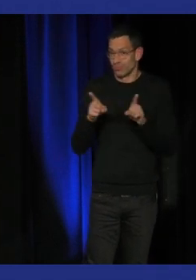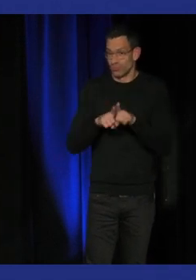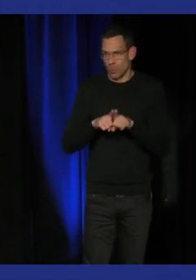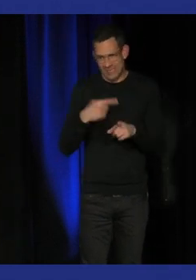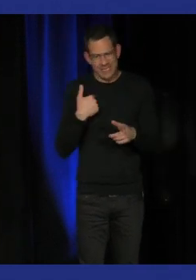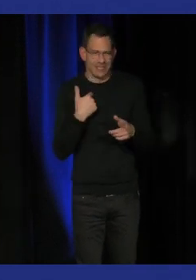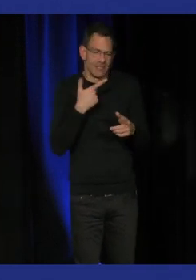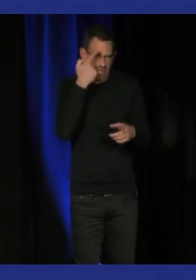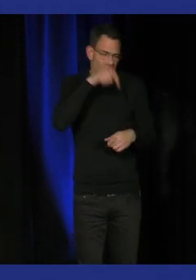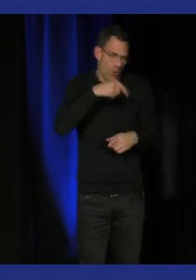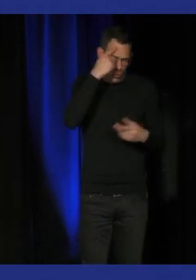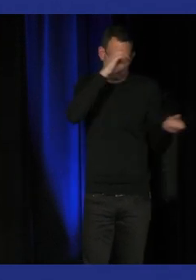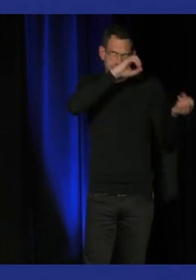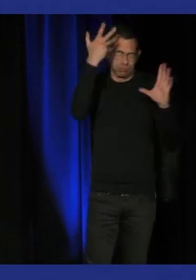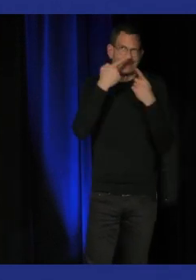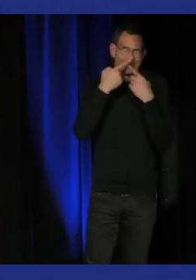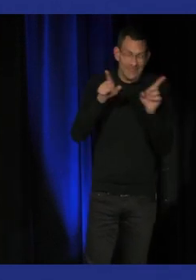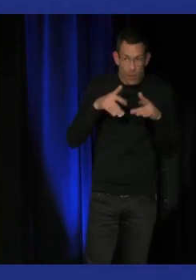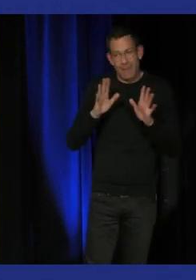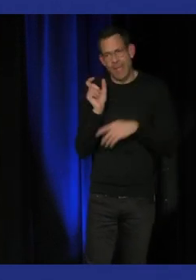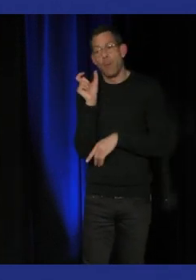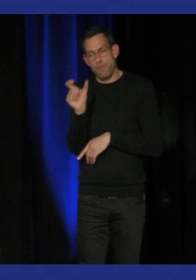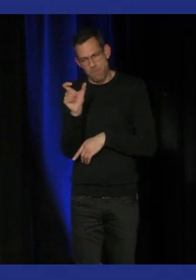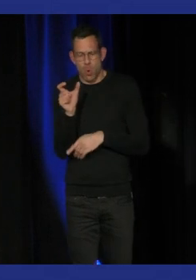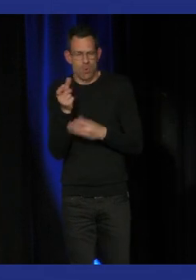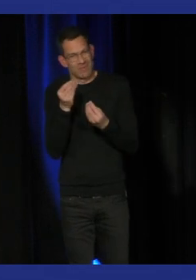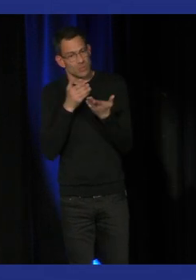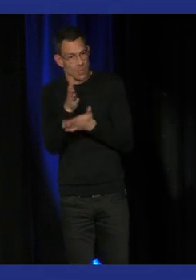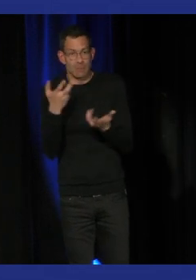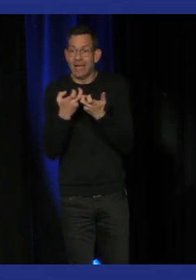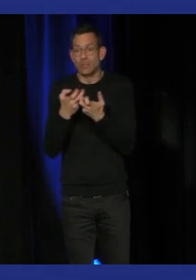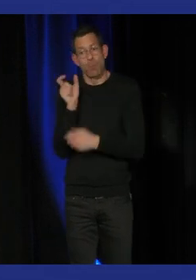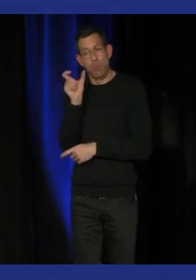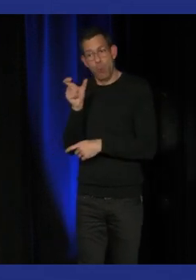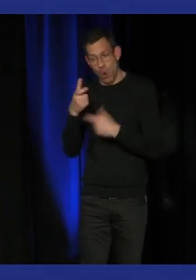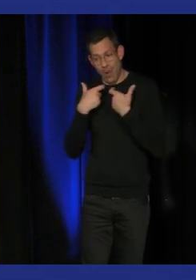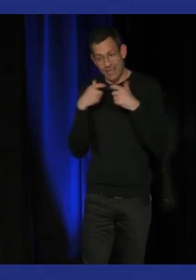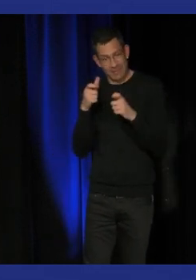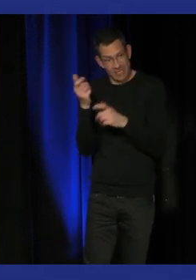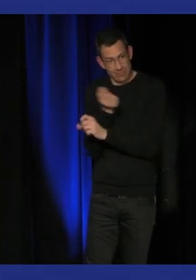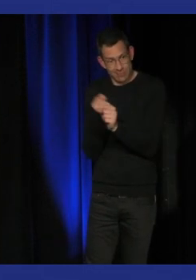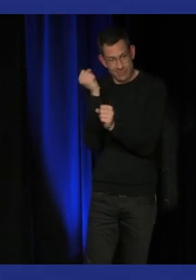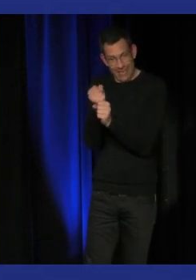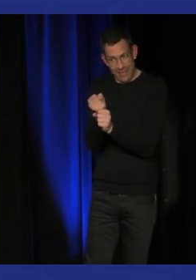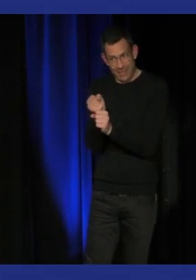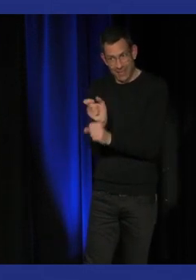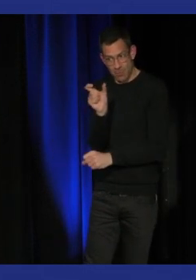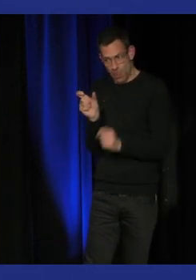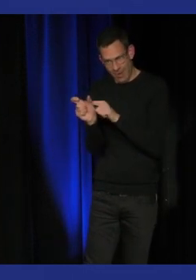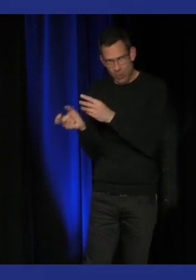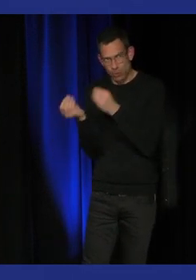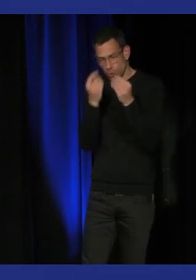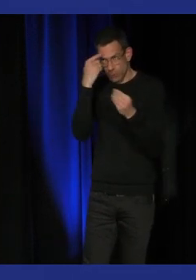ont quand même leur sens. Et le fait d'avoir créé le mot accessibilité a permis de penser